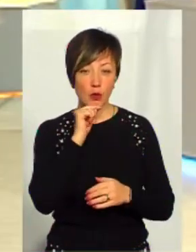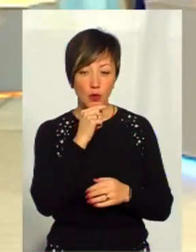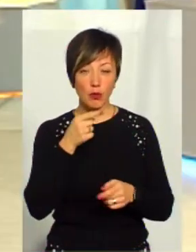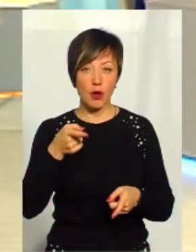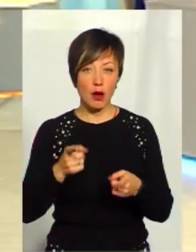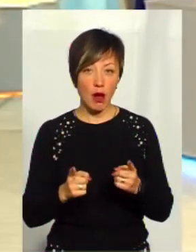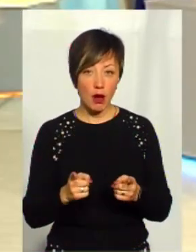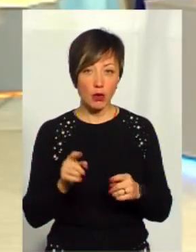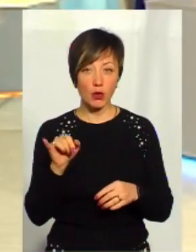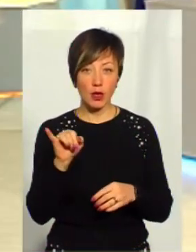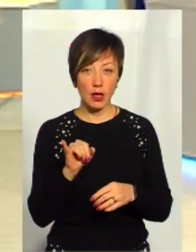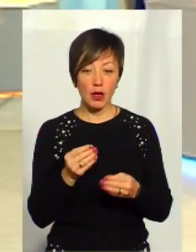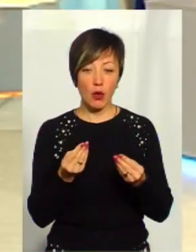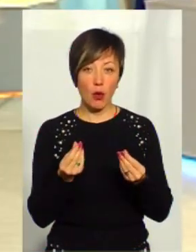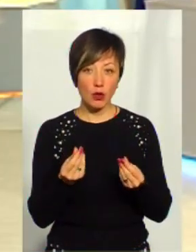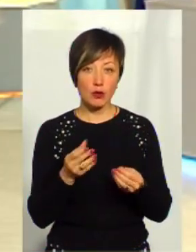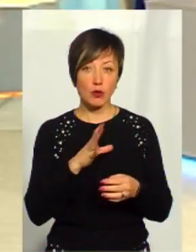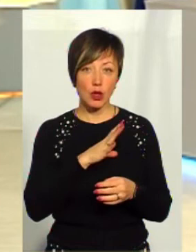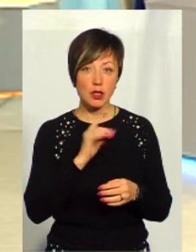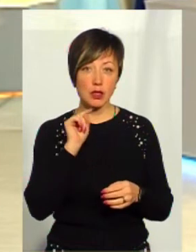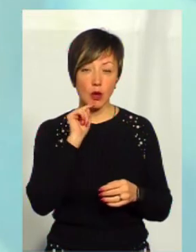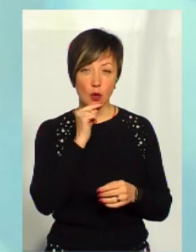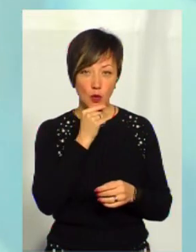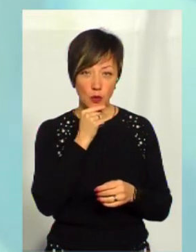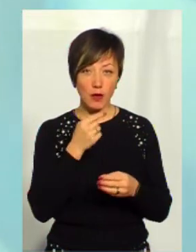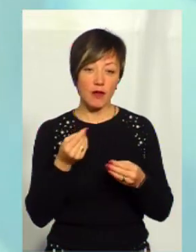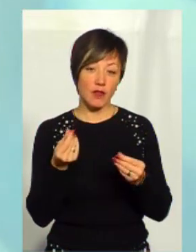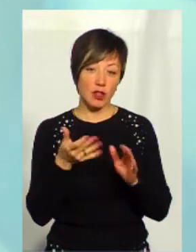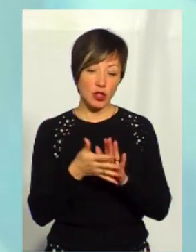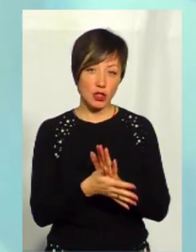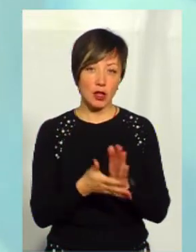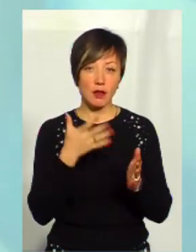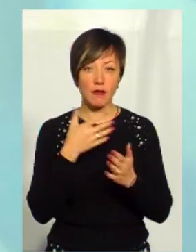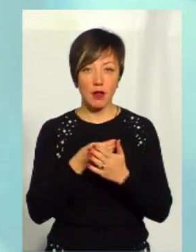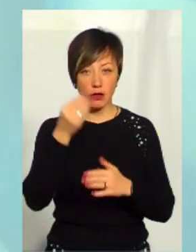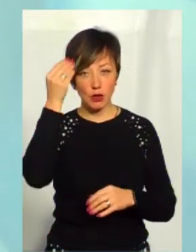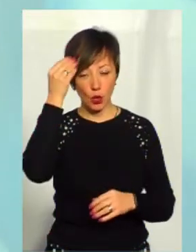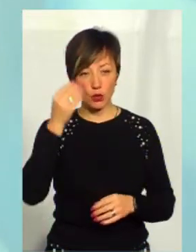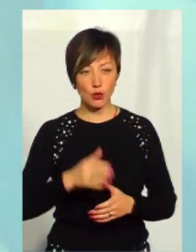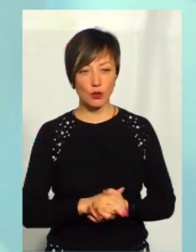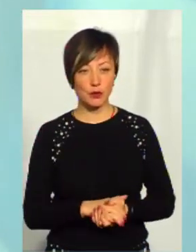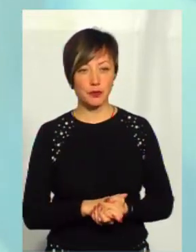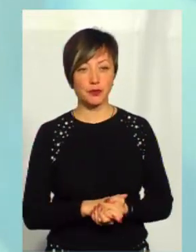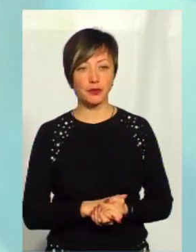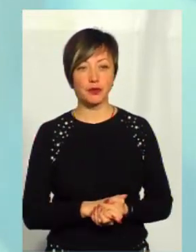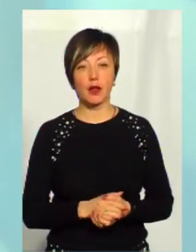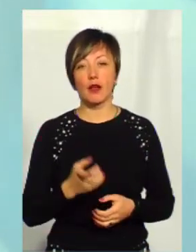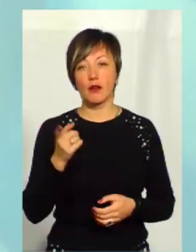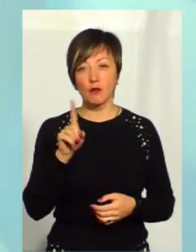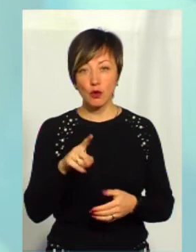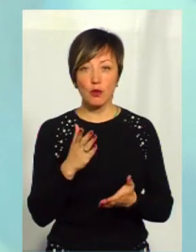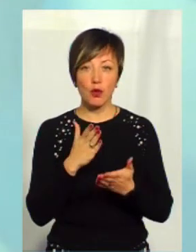реальну економію і відповідні кошти, які були зекономлені, витрачати на власний розсуд. От в цьому